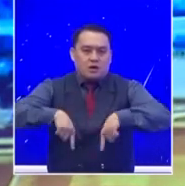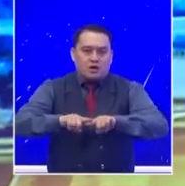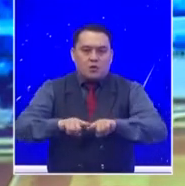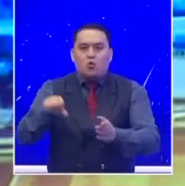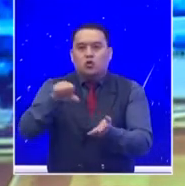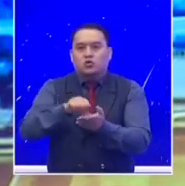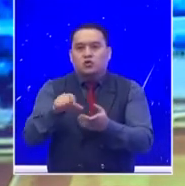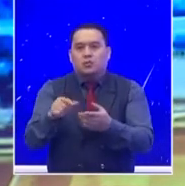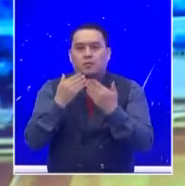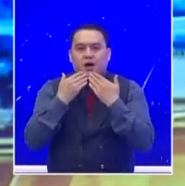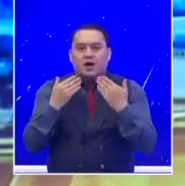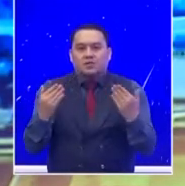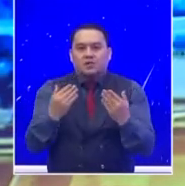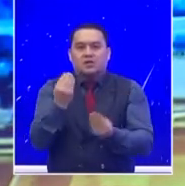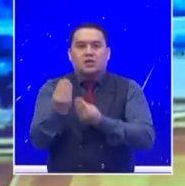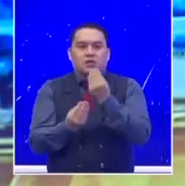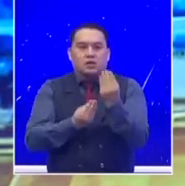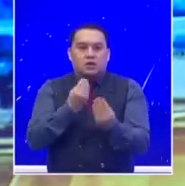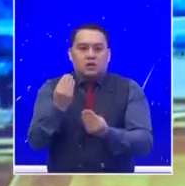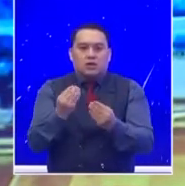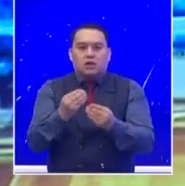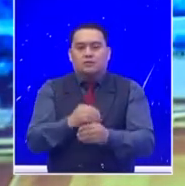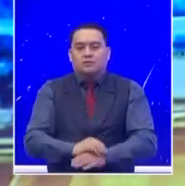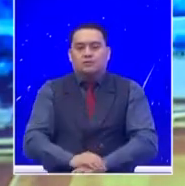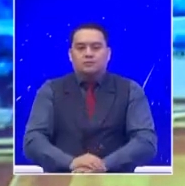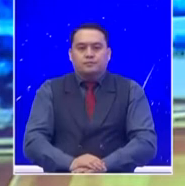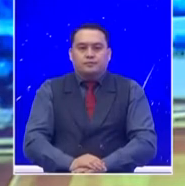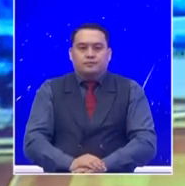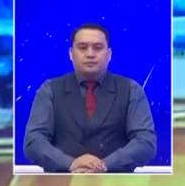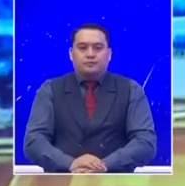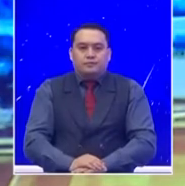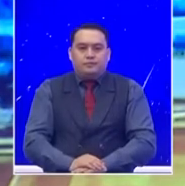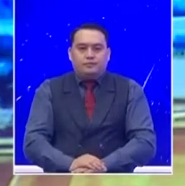Участники сыграют предпоследний, пятый тур. Наш корреспондент следит за ходом соревнования.